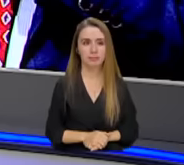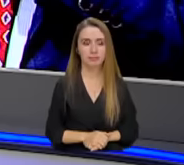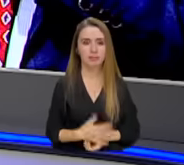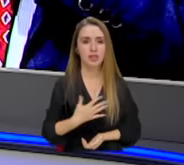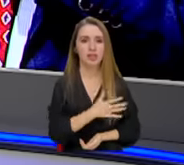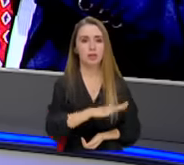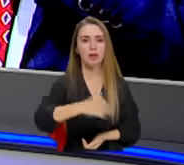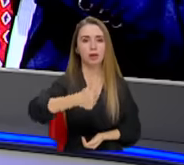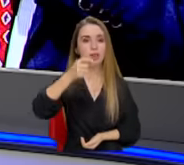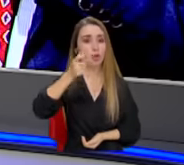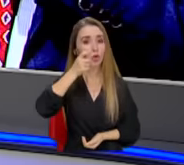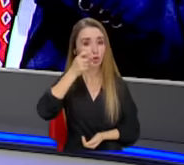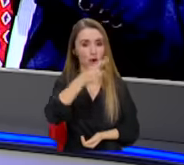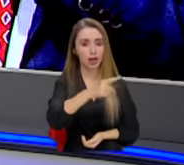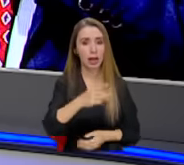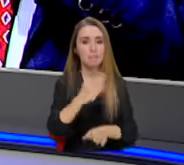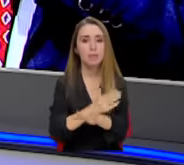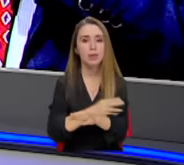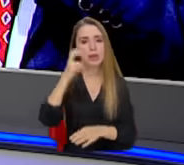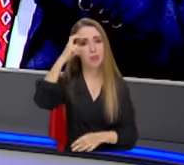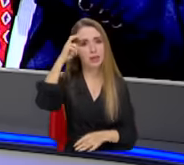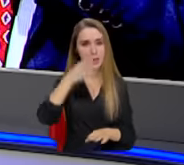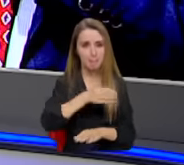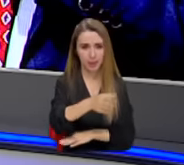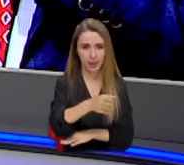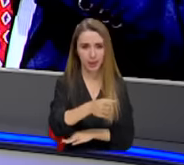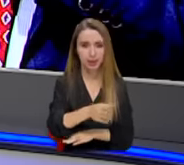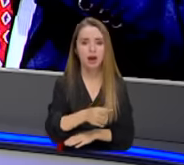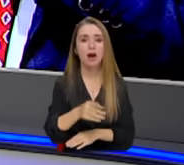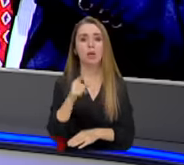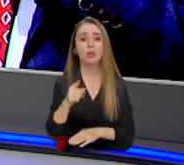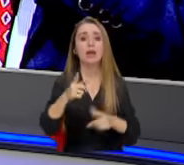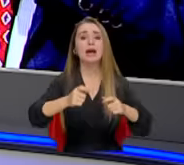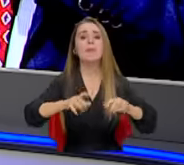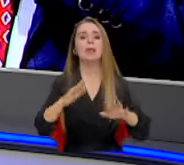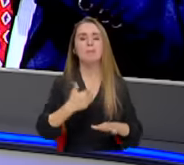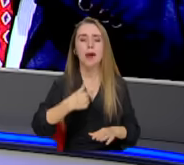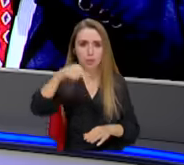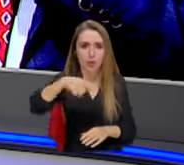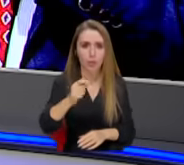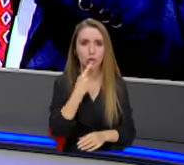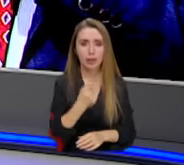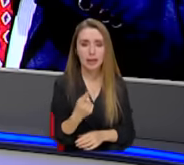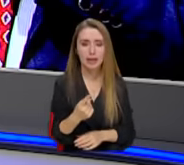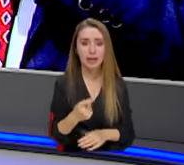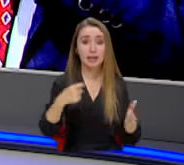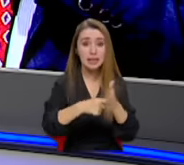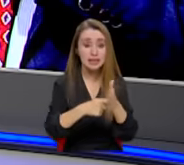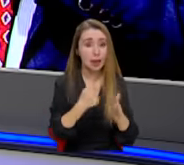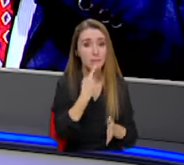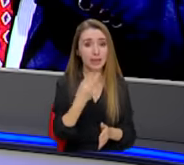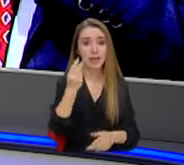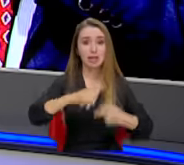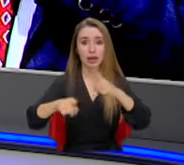CHP Genel Başkanı Özgür Özel memleketi Manisa'daydı. Hiçbir yerde yapmadığımı yapıyorum dedi. İsim vererek